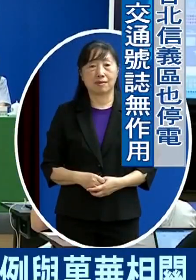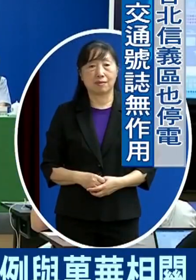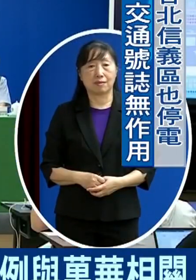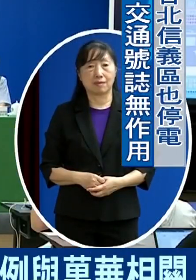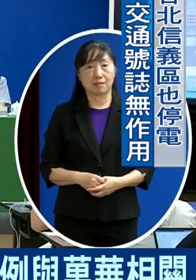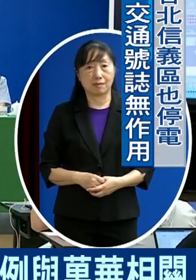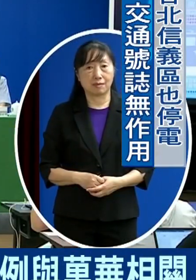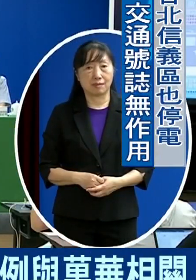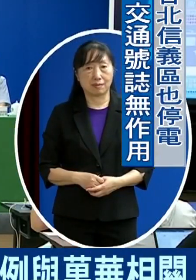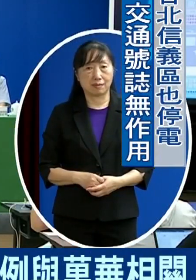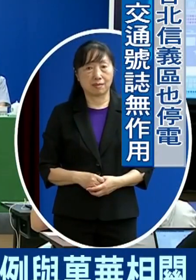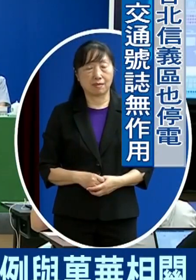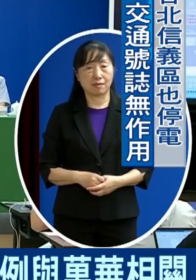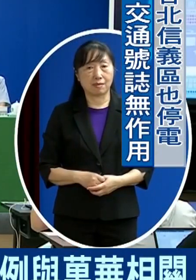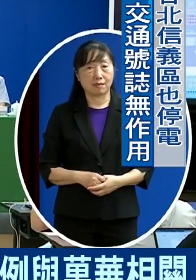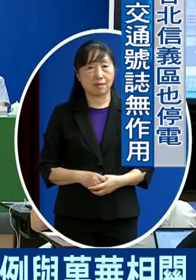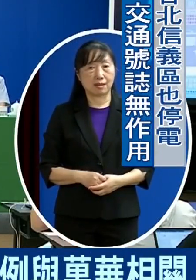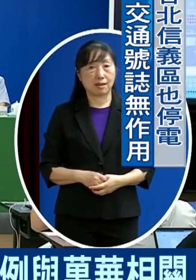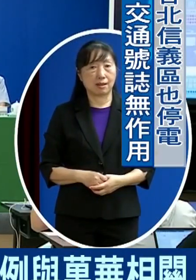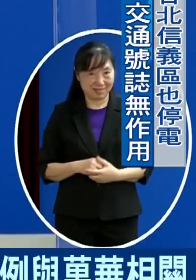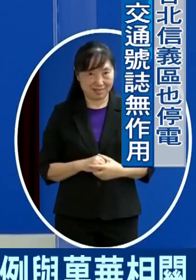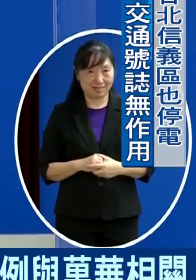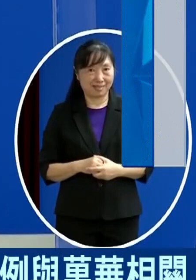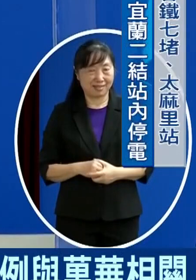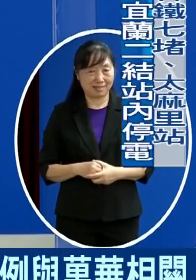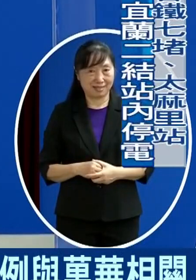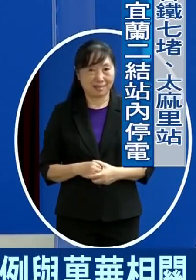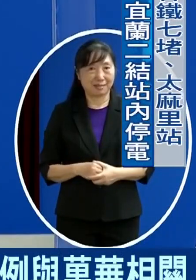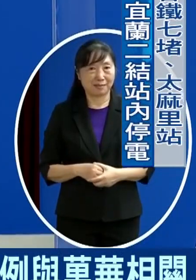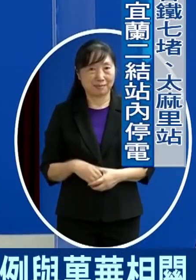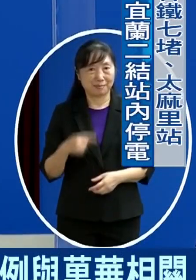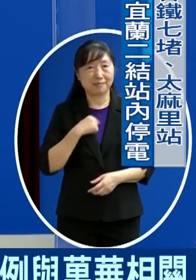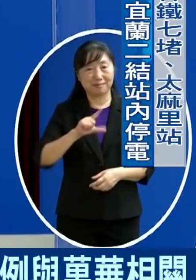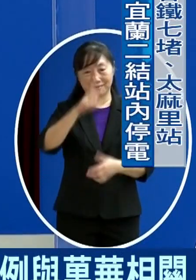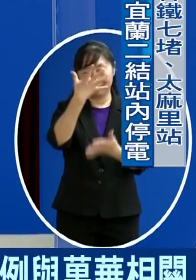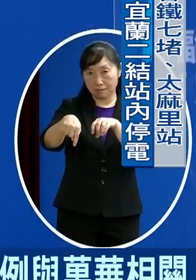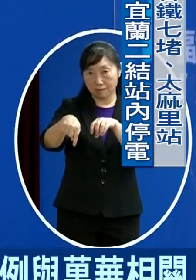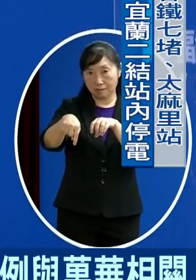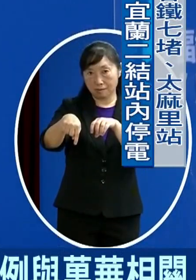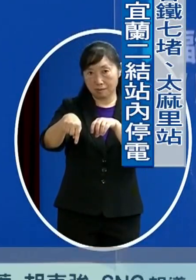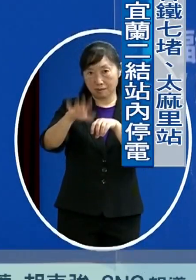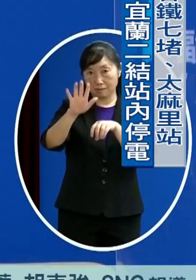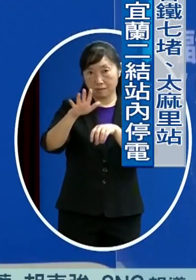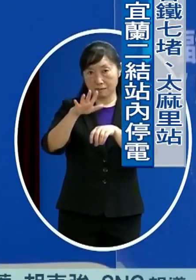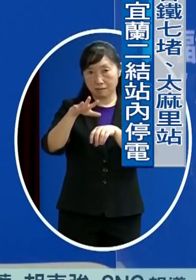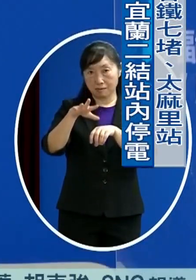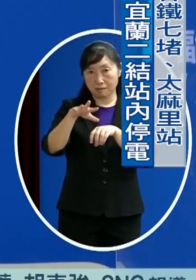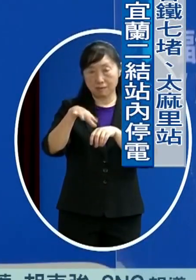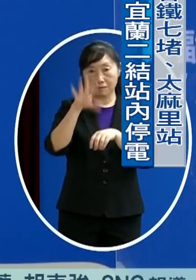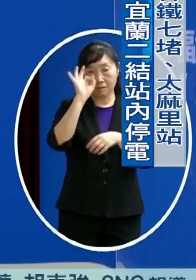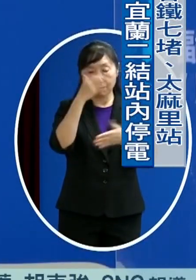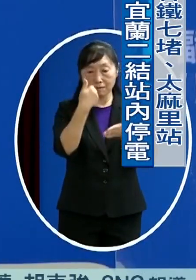本土个案持续增加，指挥中心抽丝剥茧，要找出其中关联性。三省副部长陈耀荣，SNG小组。